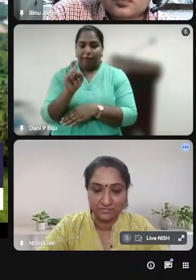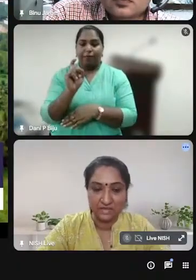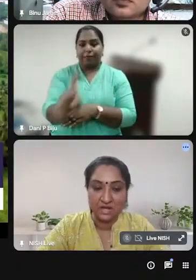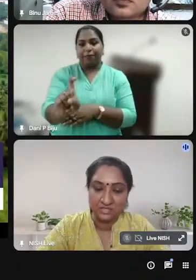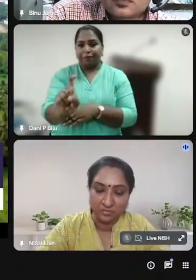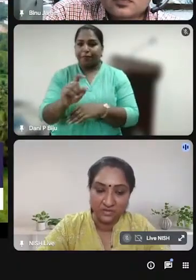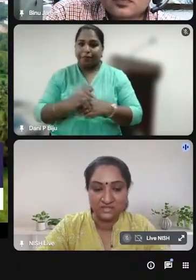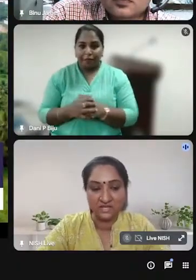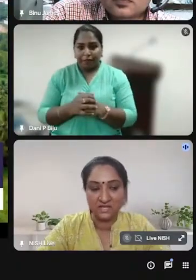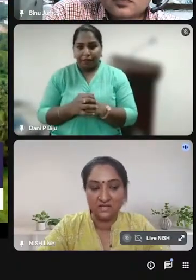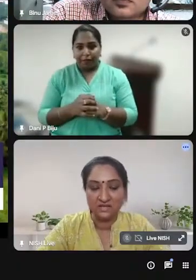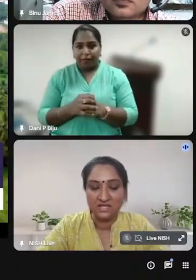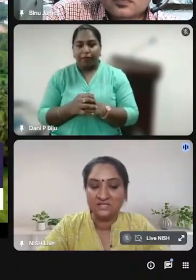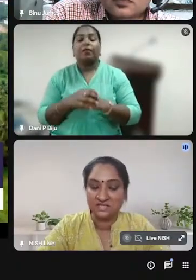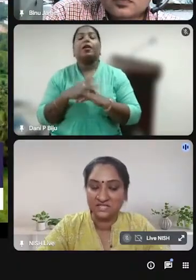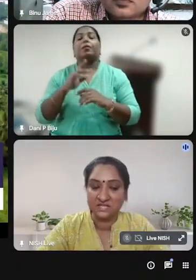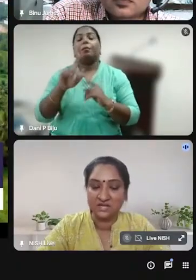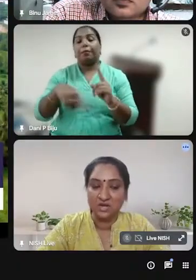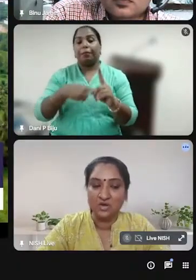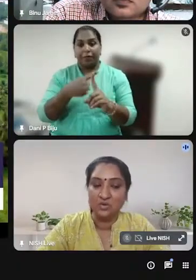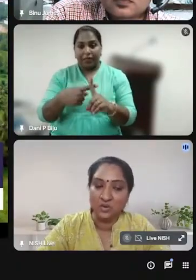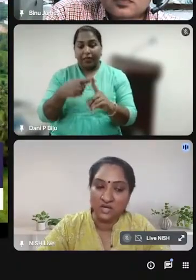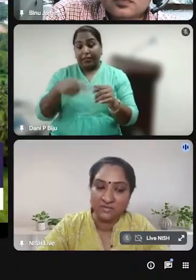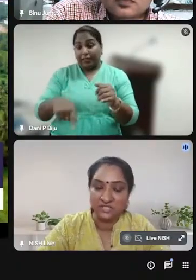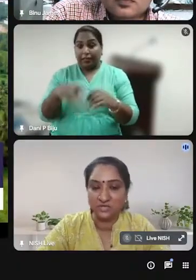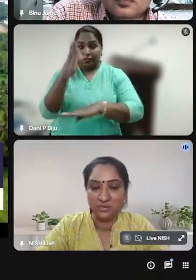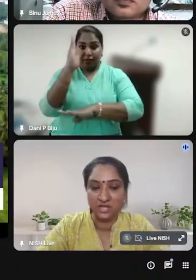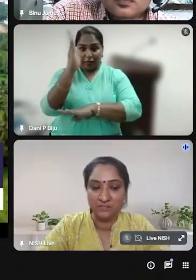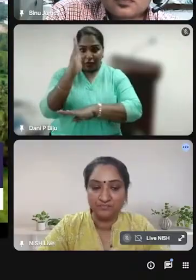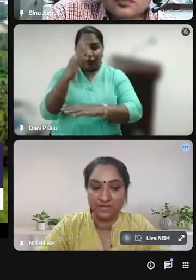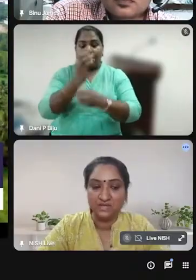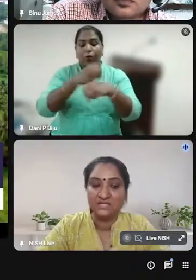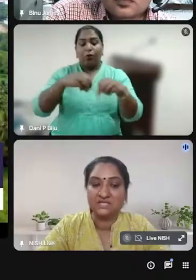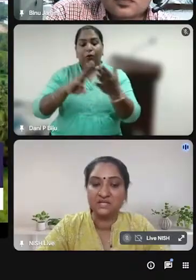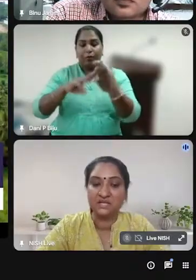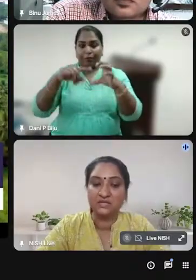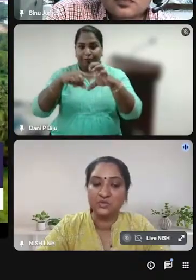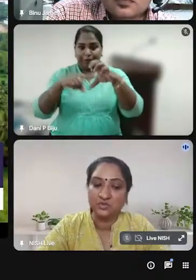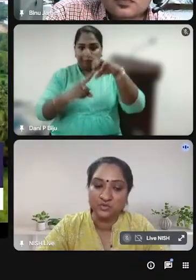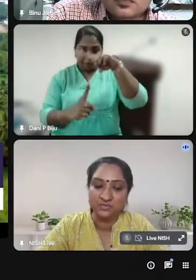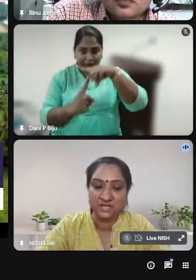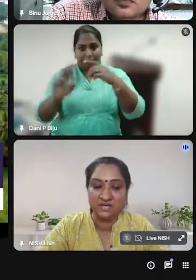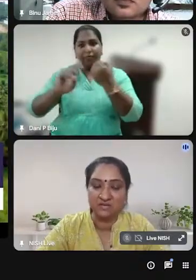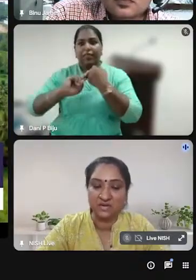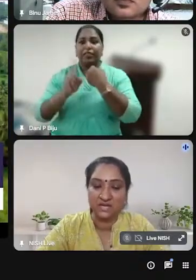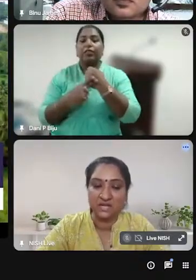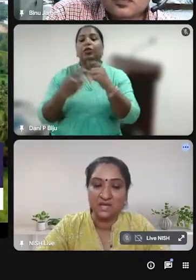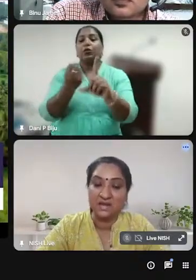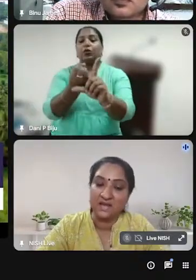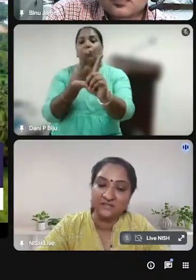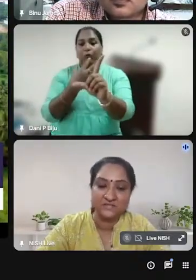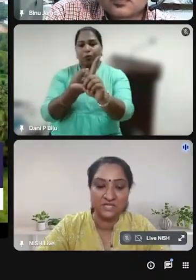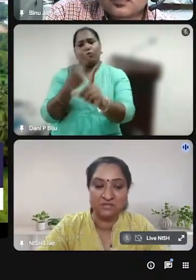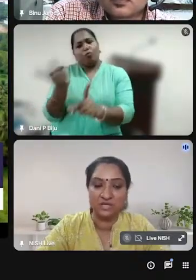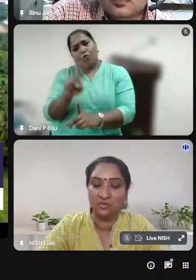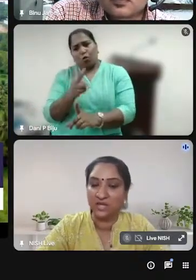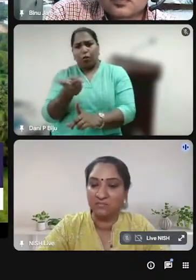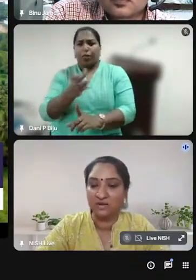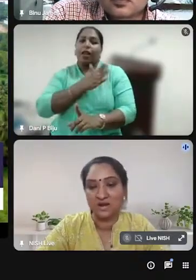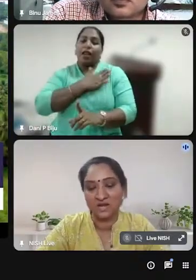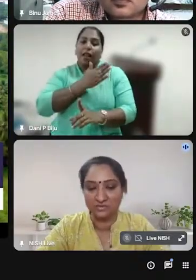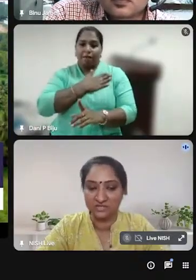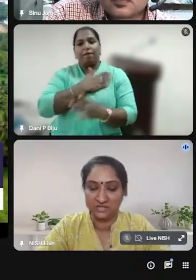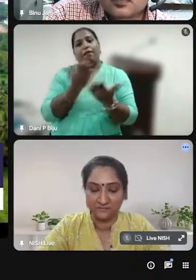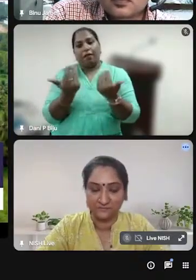ചെയ്യേണ്ടതാണ്. അതുപോലെ തന്നെ ഈ സെഷൻ ഗൂഗിൾ മീറ്റിലൂടെയും നിഷിന്റെ യൂട്യൂബ് ചാനൽ വഴി ലൈവ്